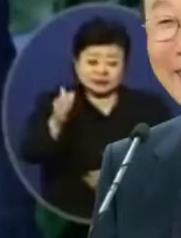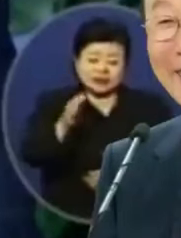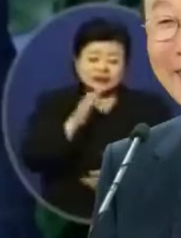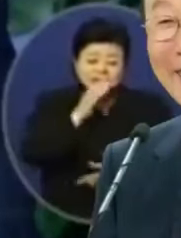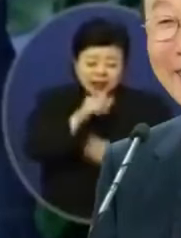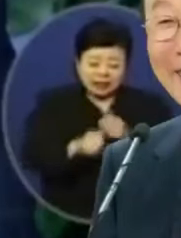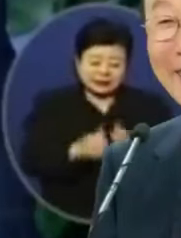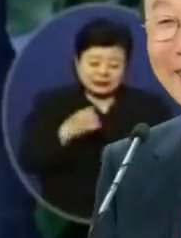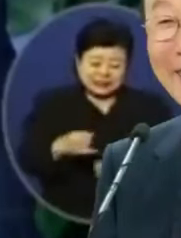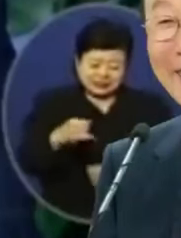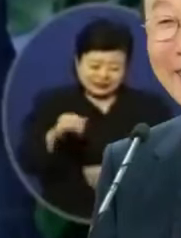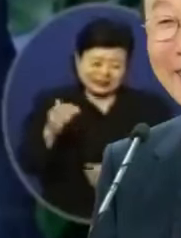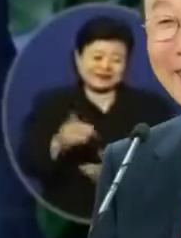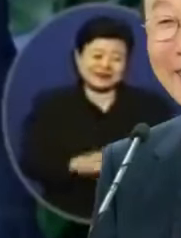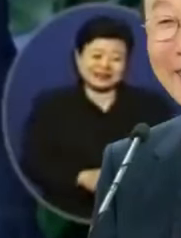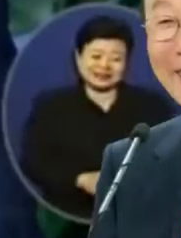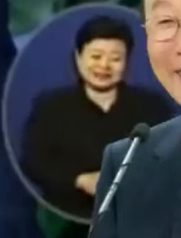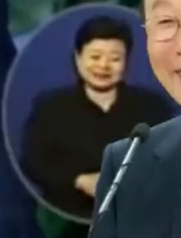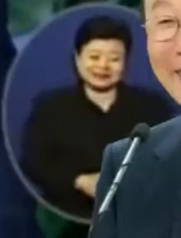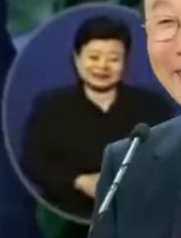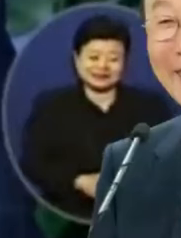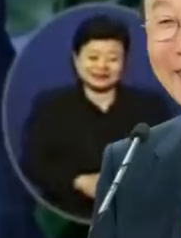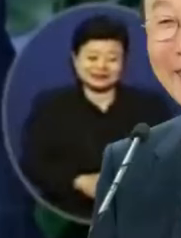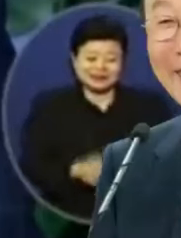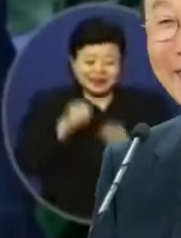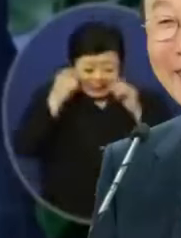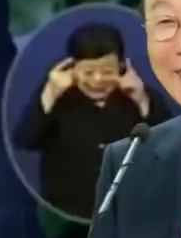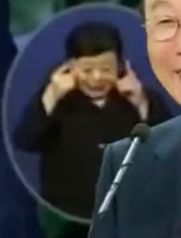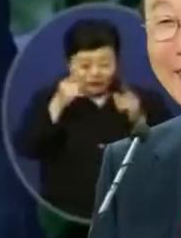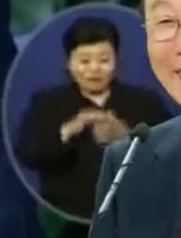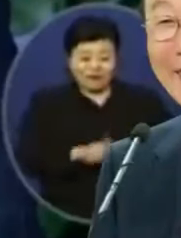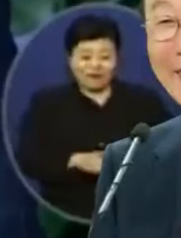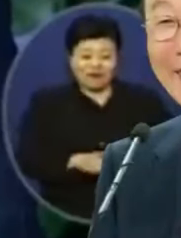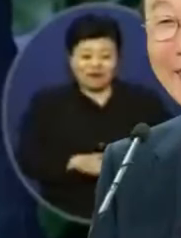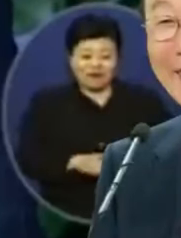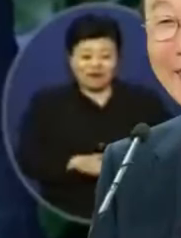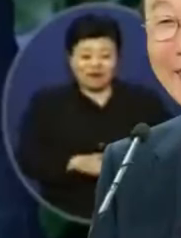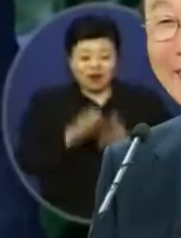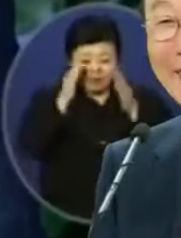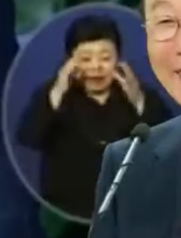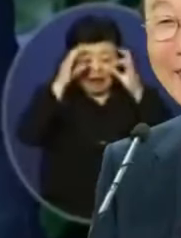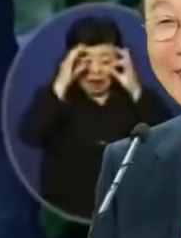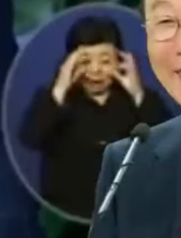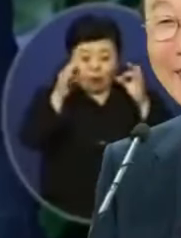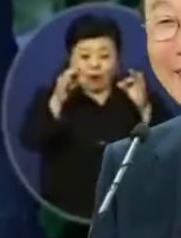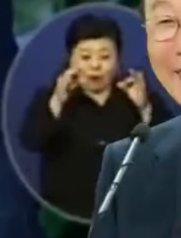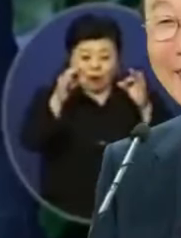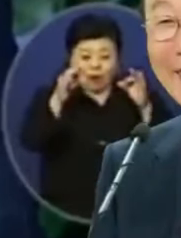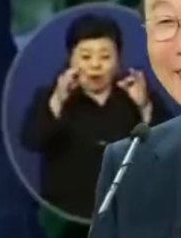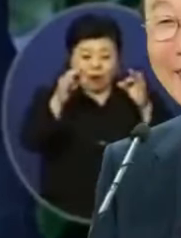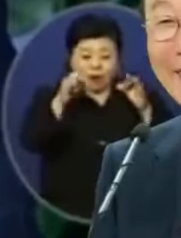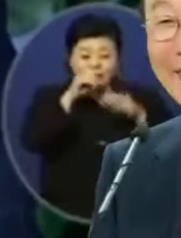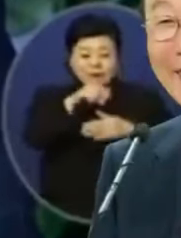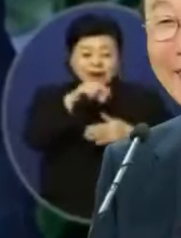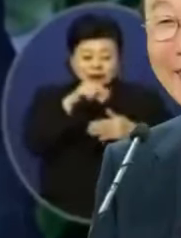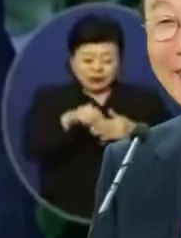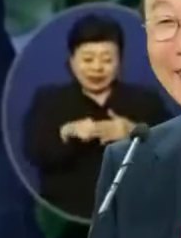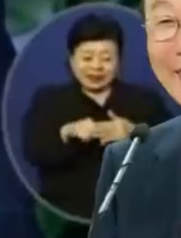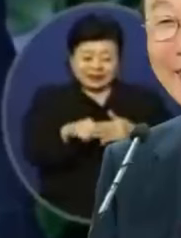정말 하나님의 자녀가 되는 것입니다. 깨닫고 바라보고